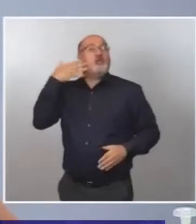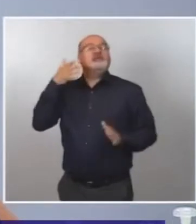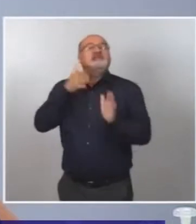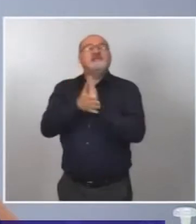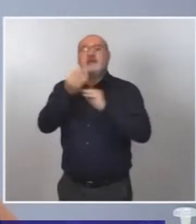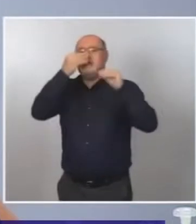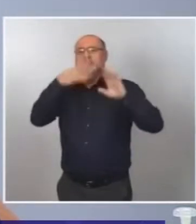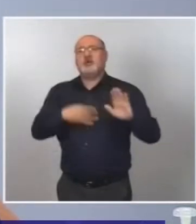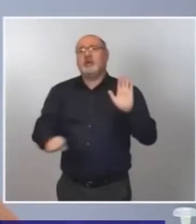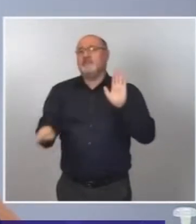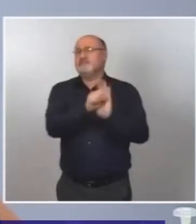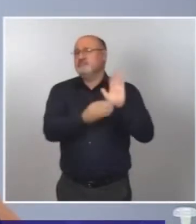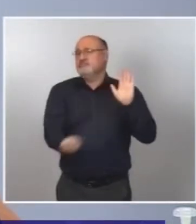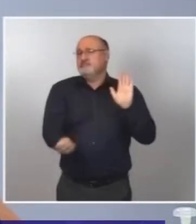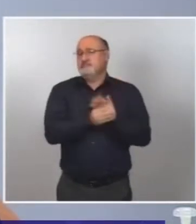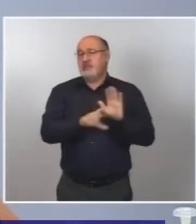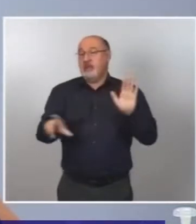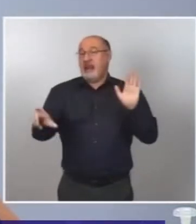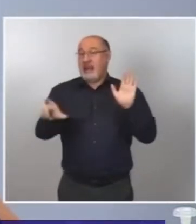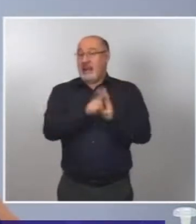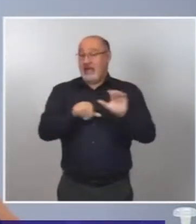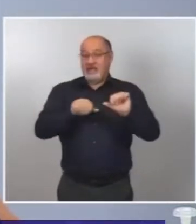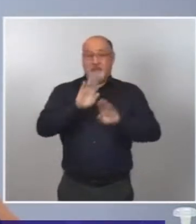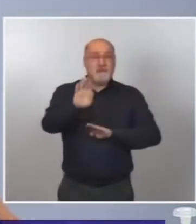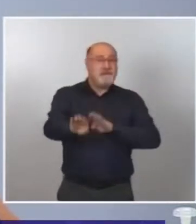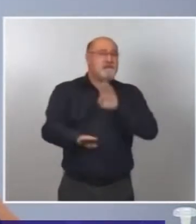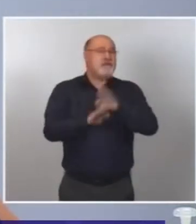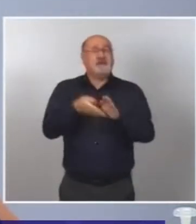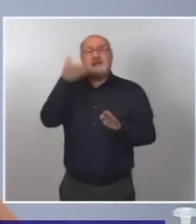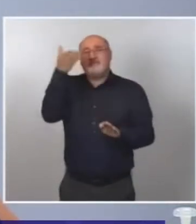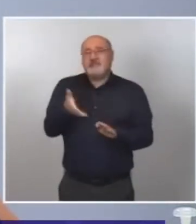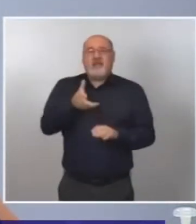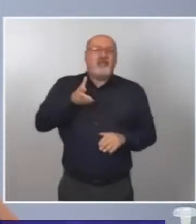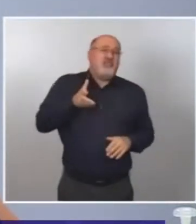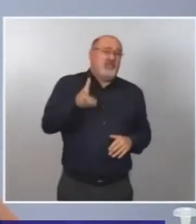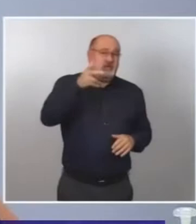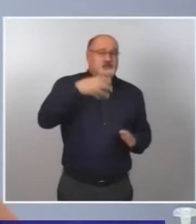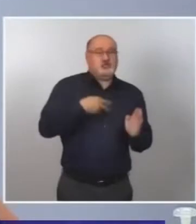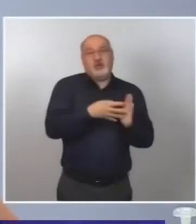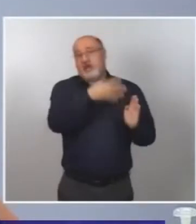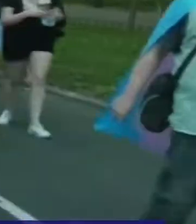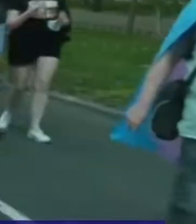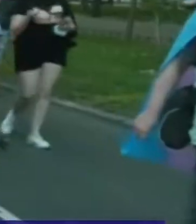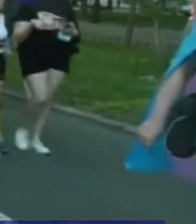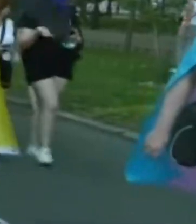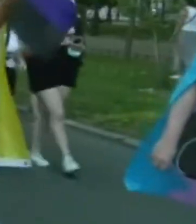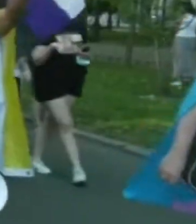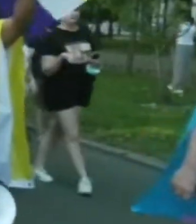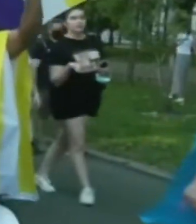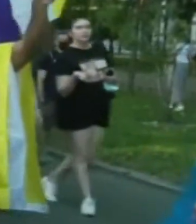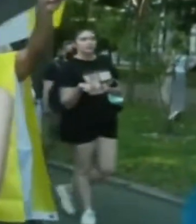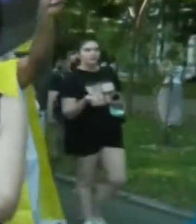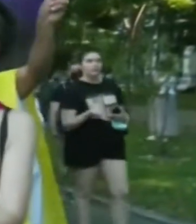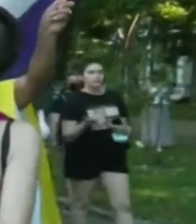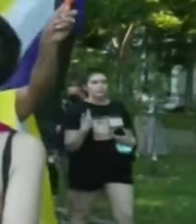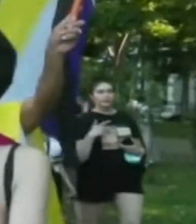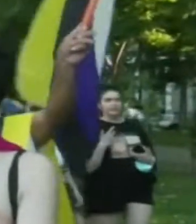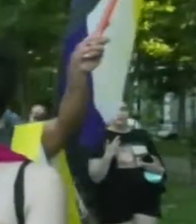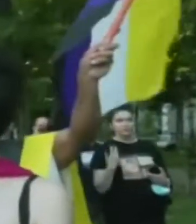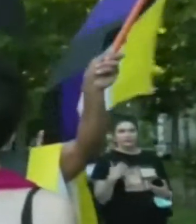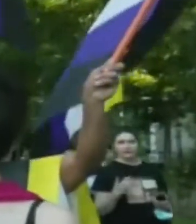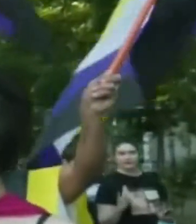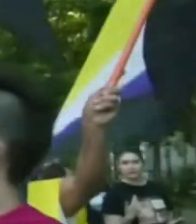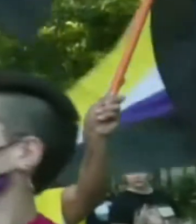깨와 아 나 오빠 소드 1 한테 엘르 델의 추워 수에 4세대 매입 아틱 울 하면 달러 사례 찾아라 스페인 정부는 다양한